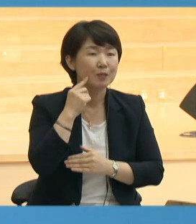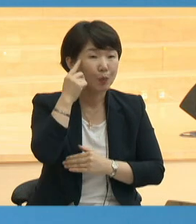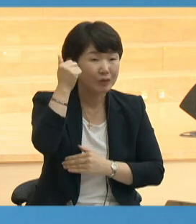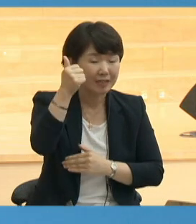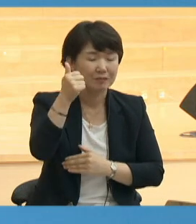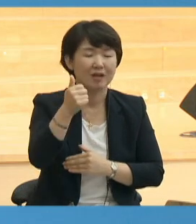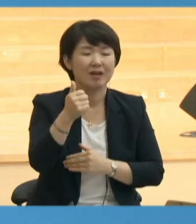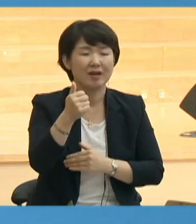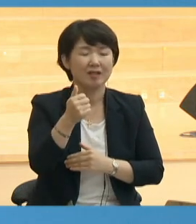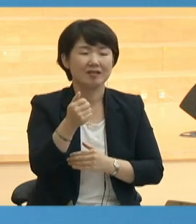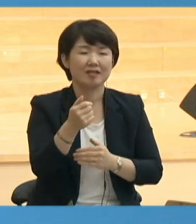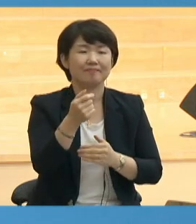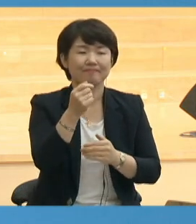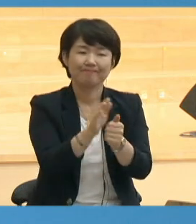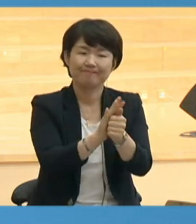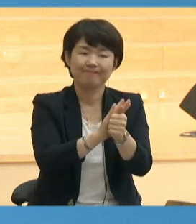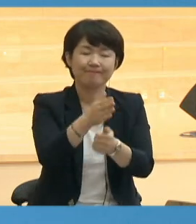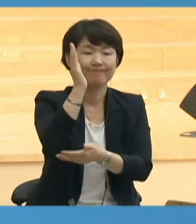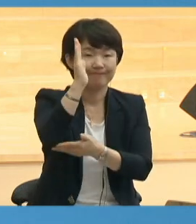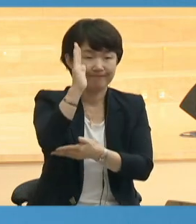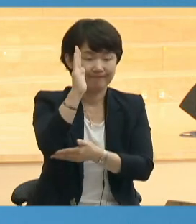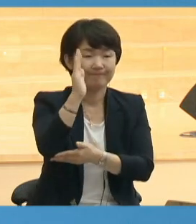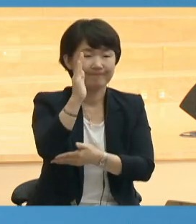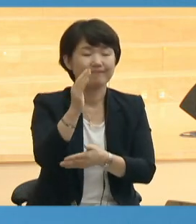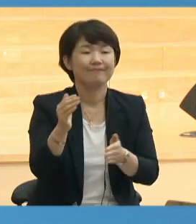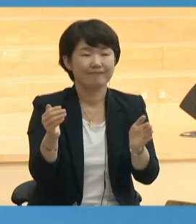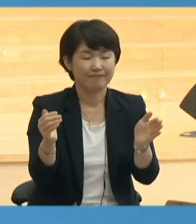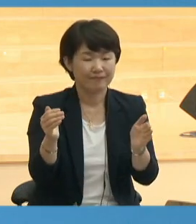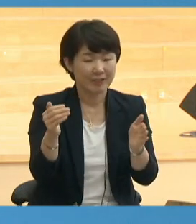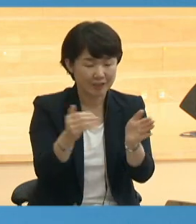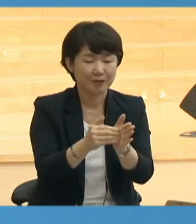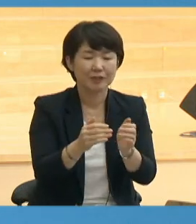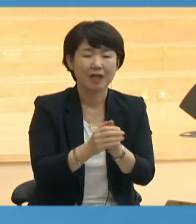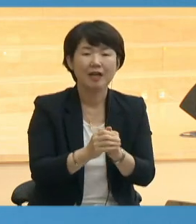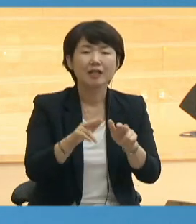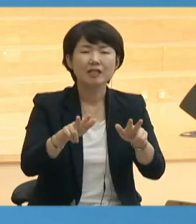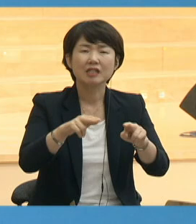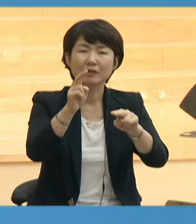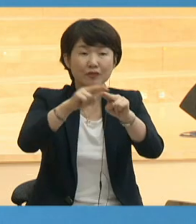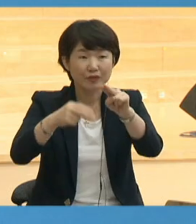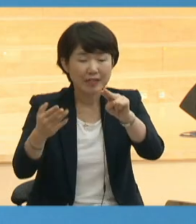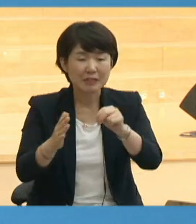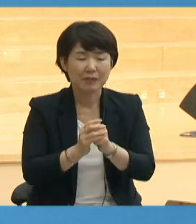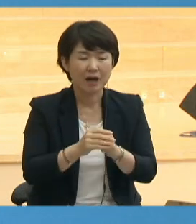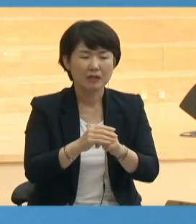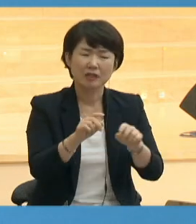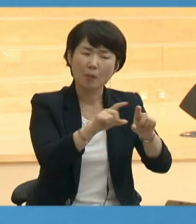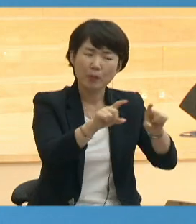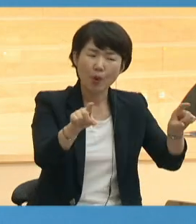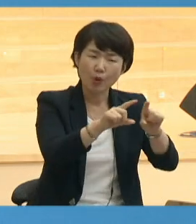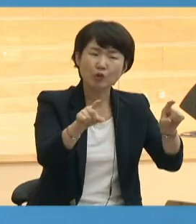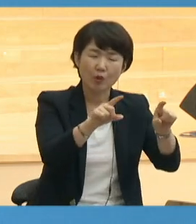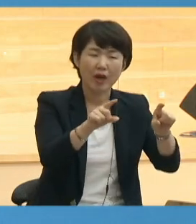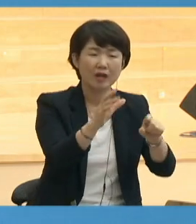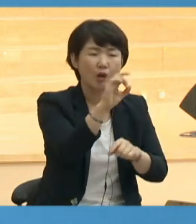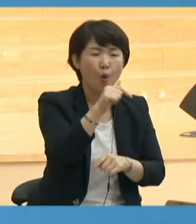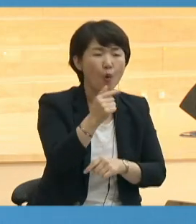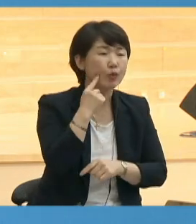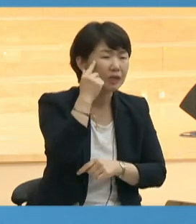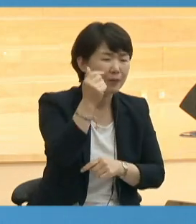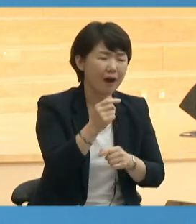되어 졌습니다 지금 원로목사 님 되셨는데 그 당시에 평소 형제 가지 지내던 그럼 분이시기